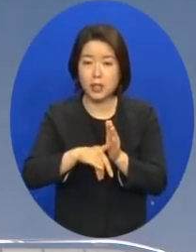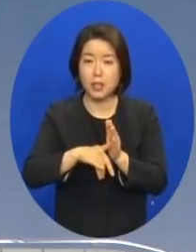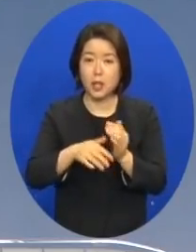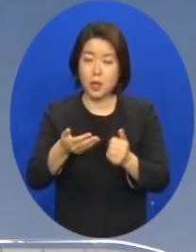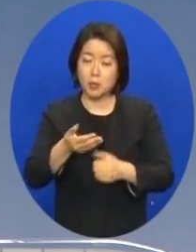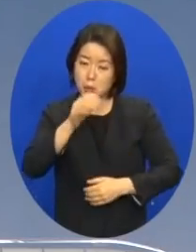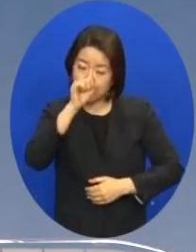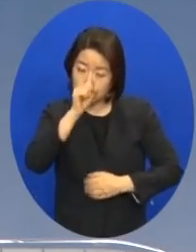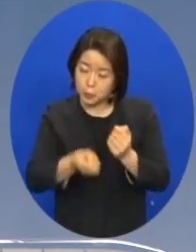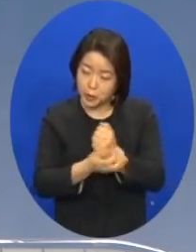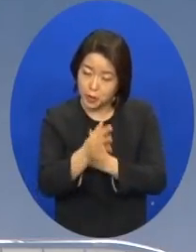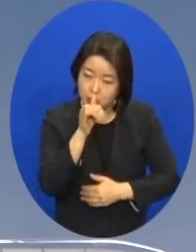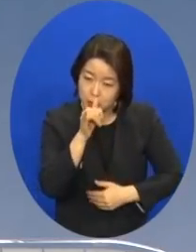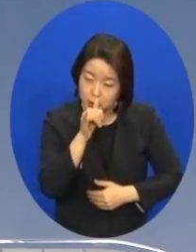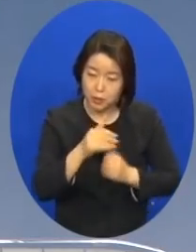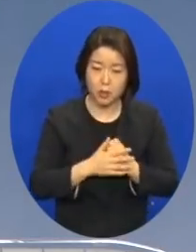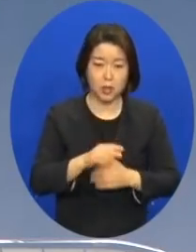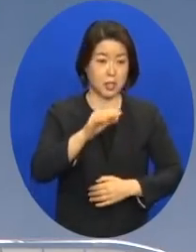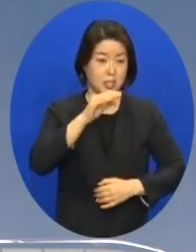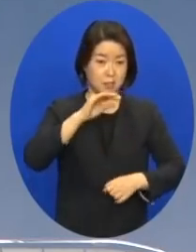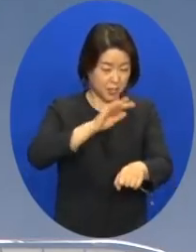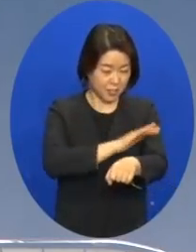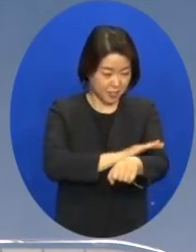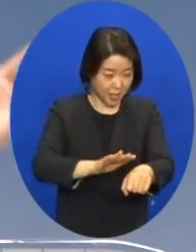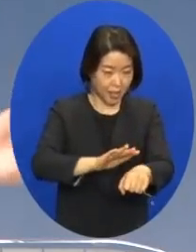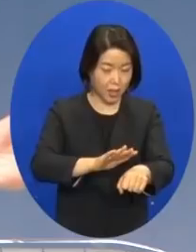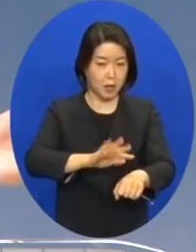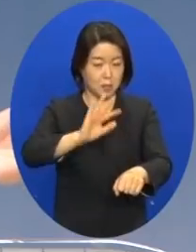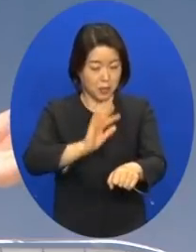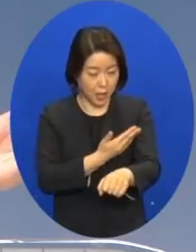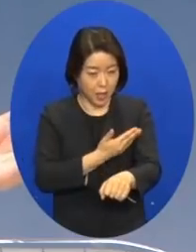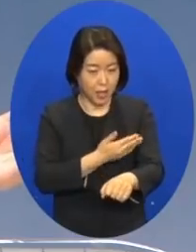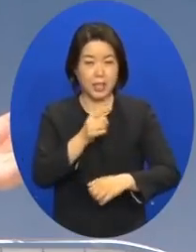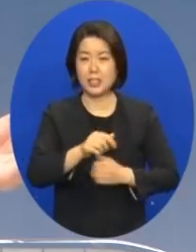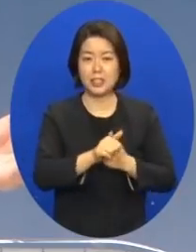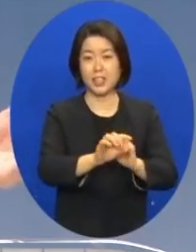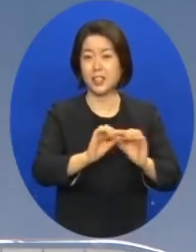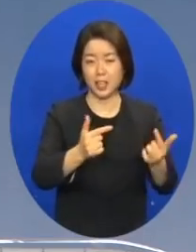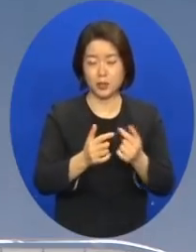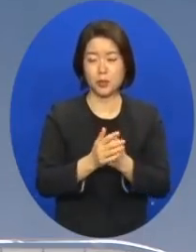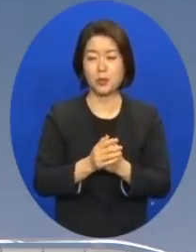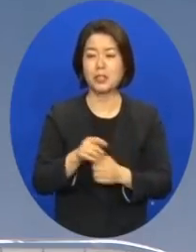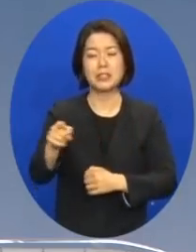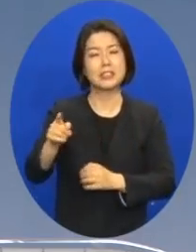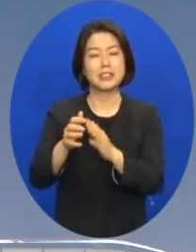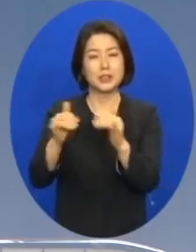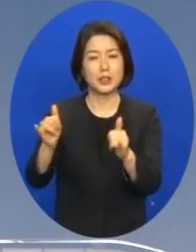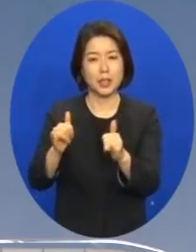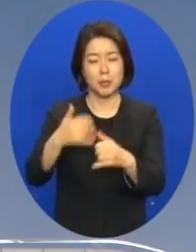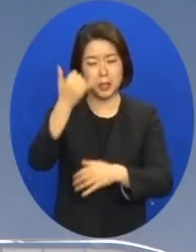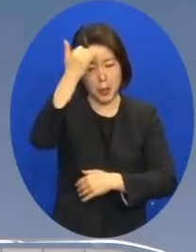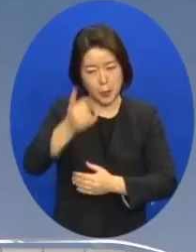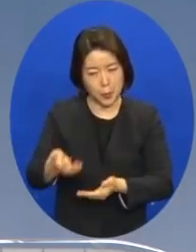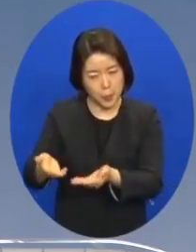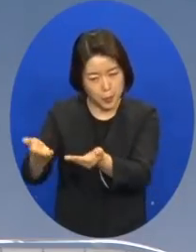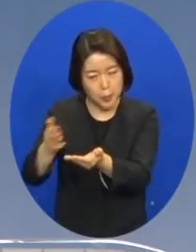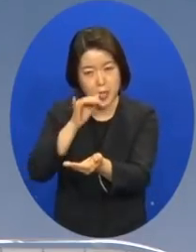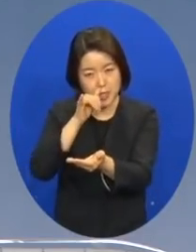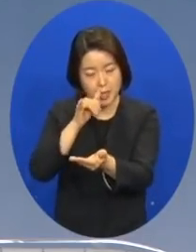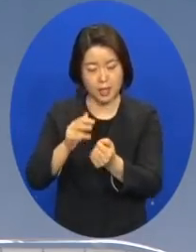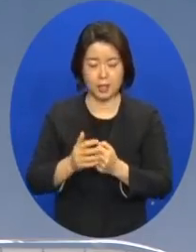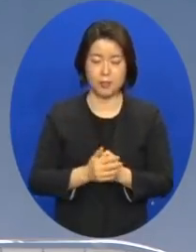이것이 옳으냐 그르냐 하는 문제보다 사람에게 덕이 되느냐는, 우선 교회 안에 이 문제